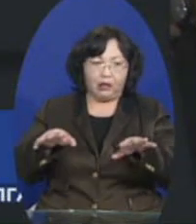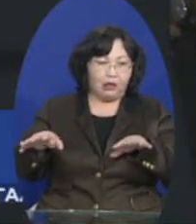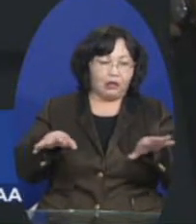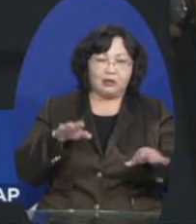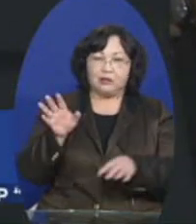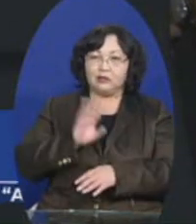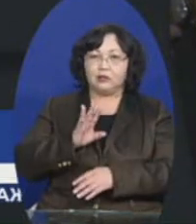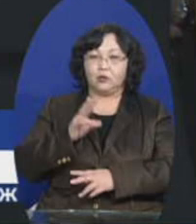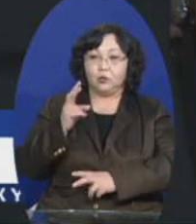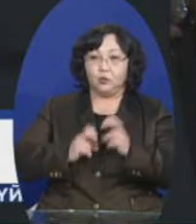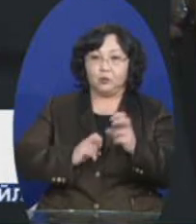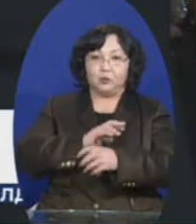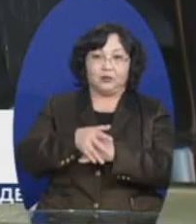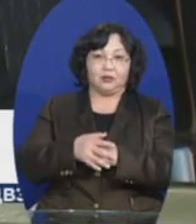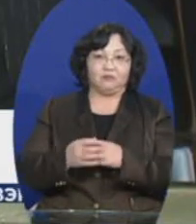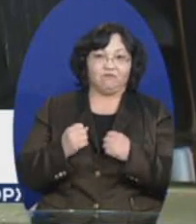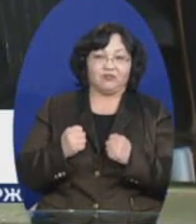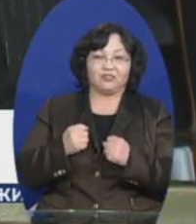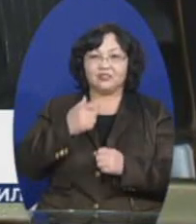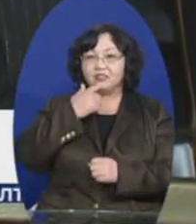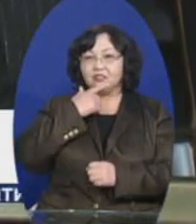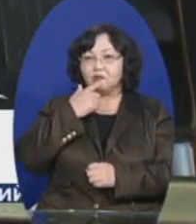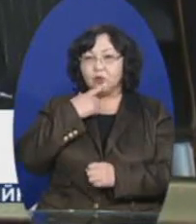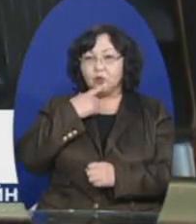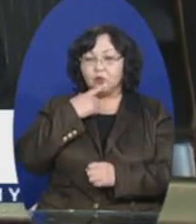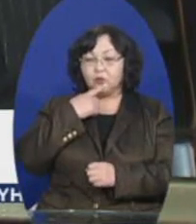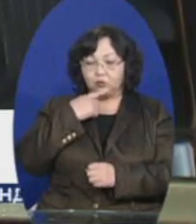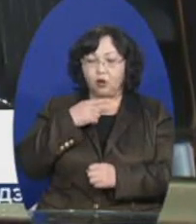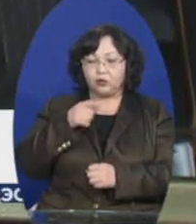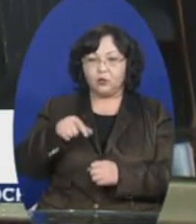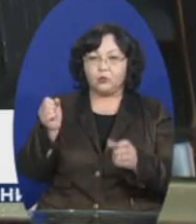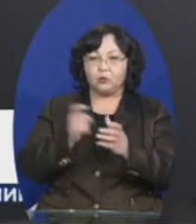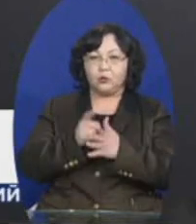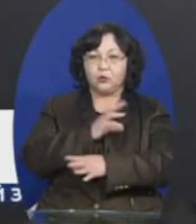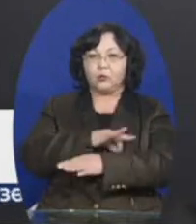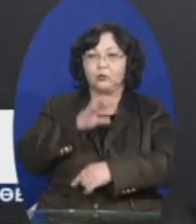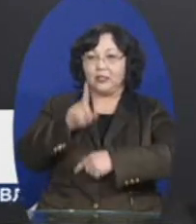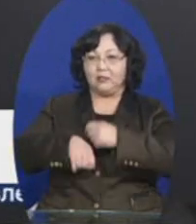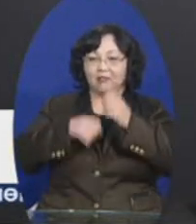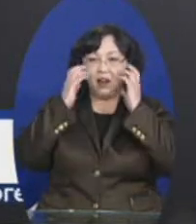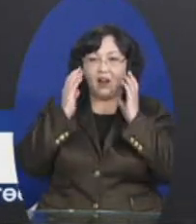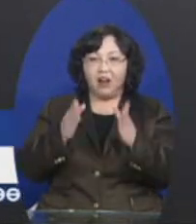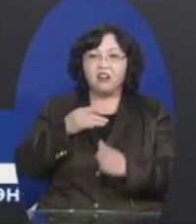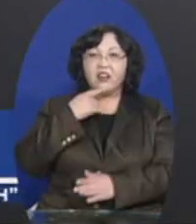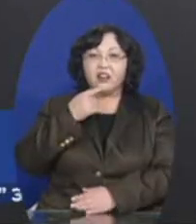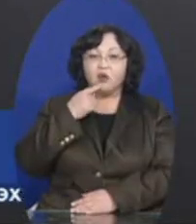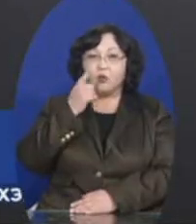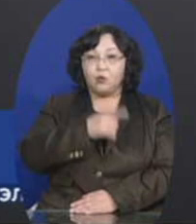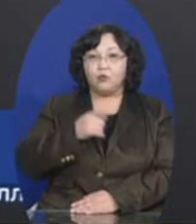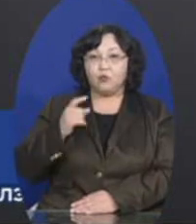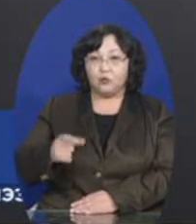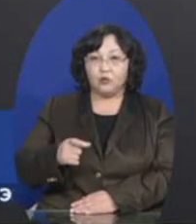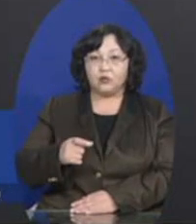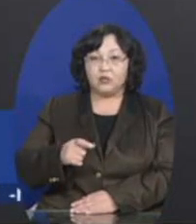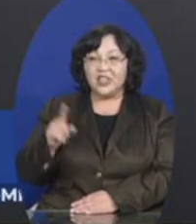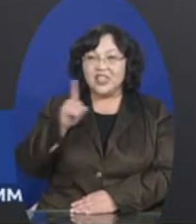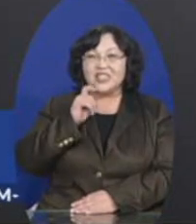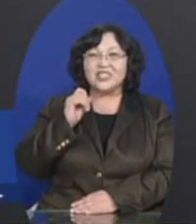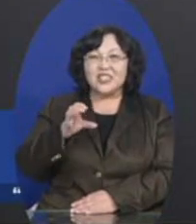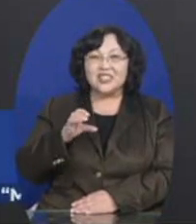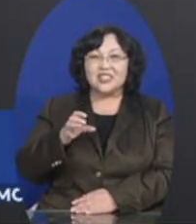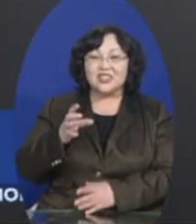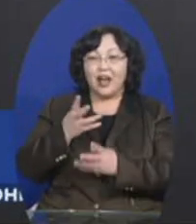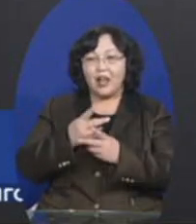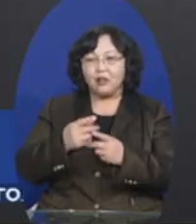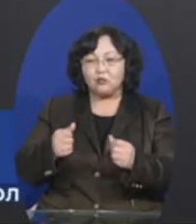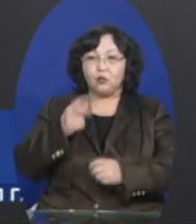чадаагүй. Харин одооноос чухал төслүүдтэй л анхаарна гэдгээ салбарын хэлэлцээр хэллээ. Хүмүүс ирээд одоо зөв сайлуулах үйлдвэрч хийгээд үгийг хангийн